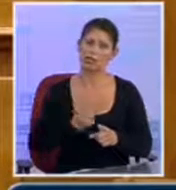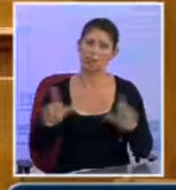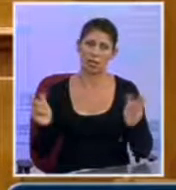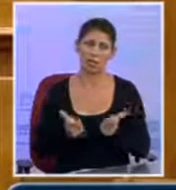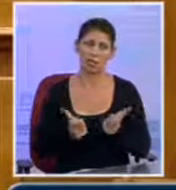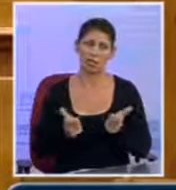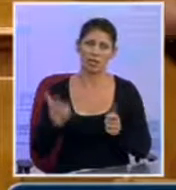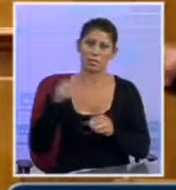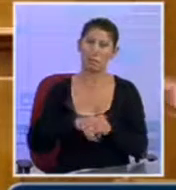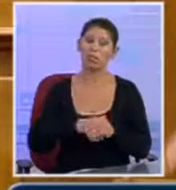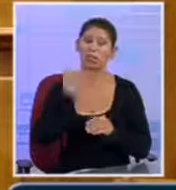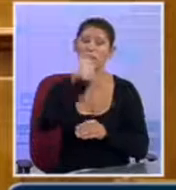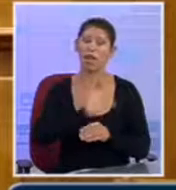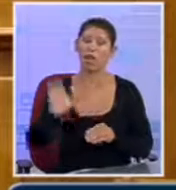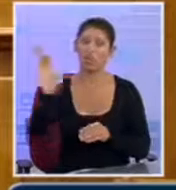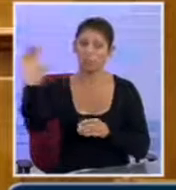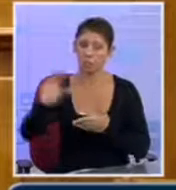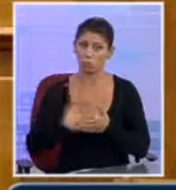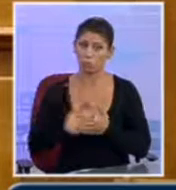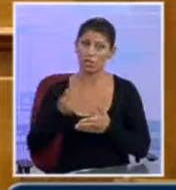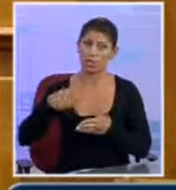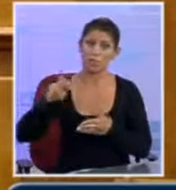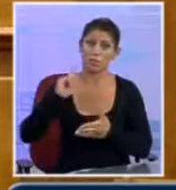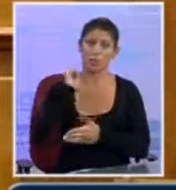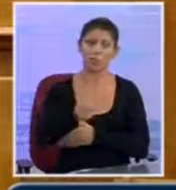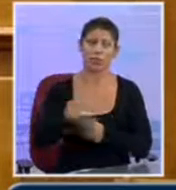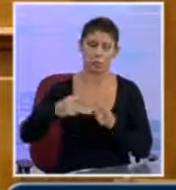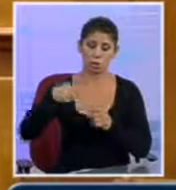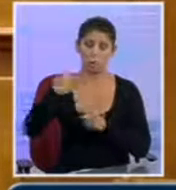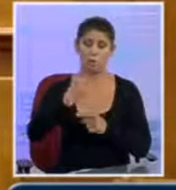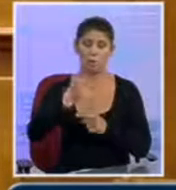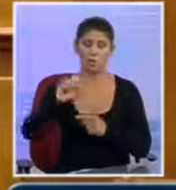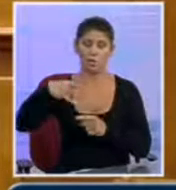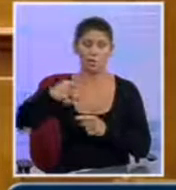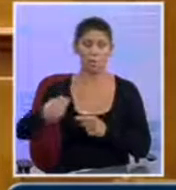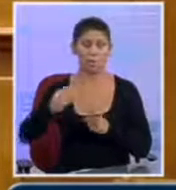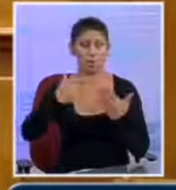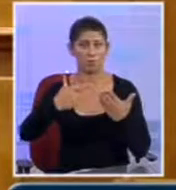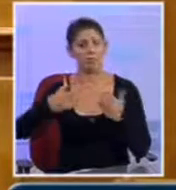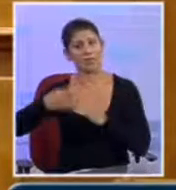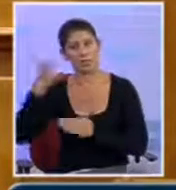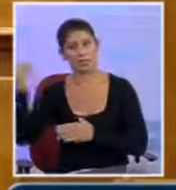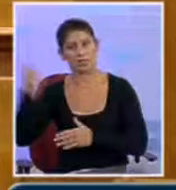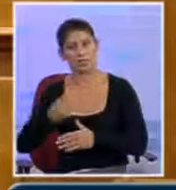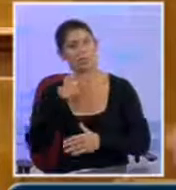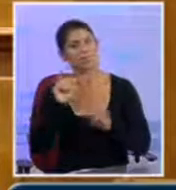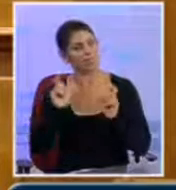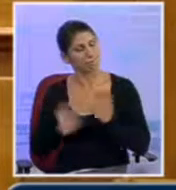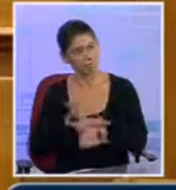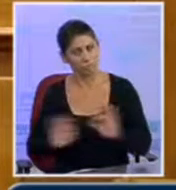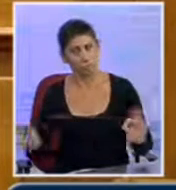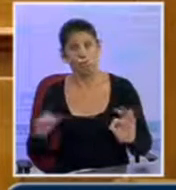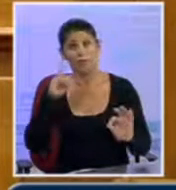με ευρωπαϊκούς φόρους και η αύξηση της προκαταβολής για το επόμενο ΕΣΠΑ από 7% σε 14%, διασφαλίζουν